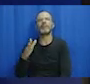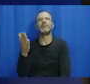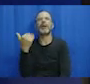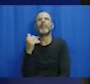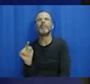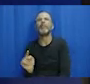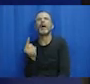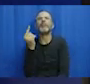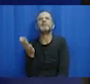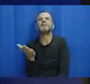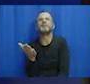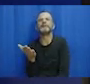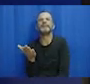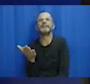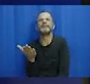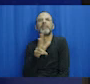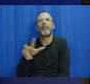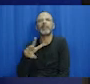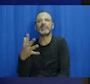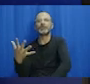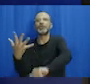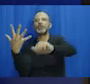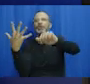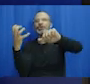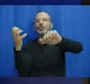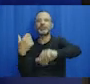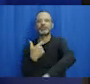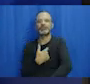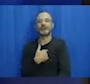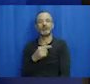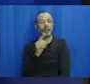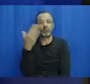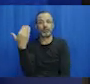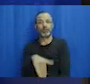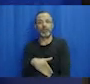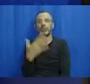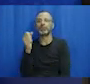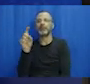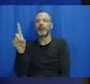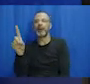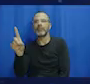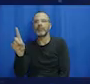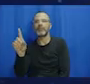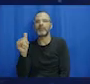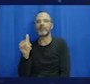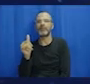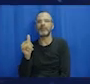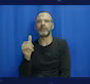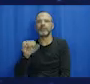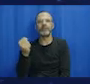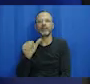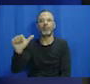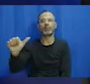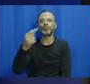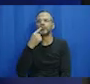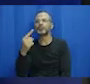المرة، لأين نذهب؟ 60 قتيل ونحن يعني لم ينتهي شهر 61 على فكرة 61 مبادرة إبراهيم بيقولوا